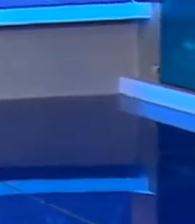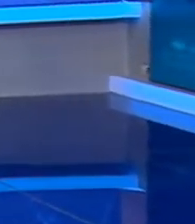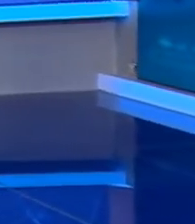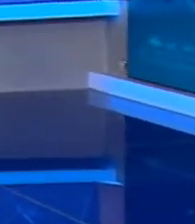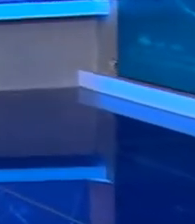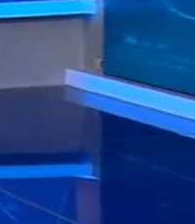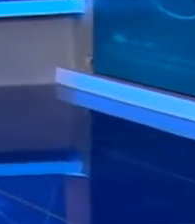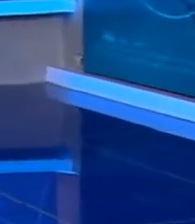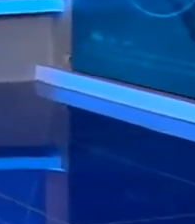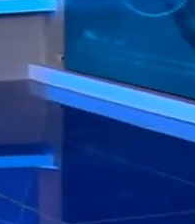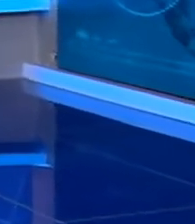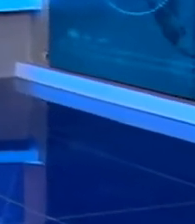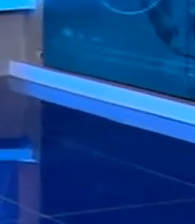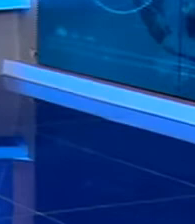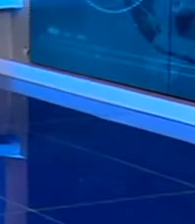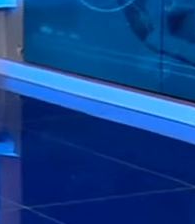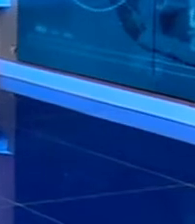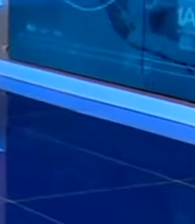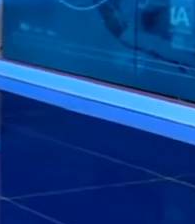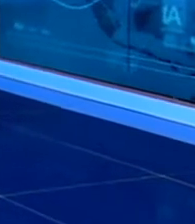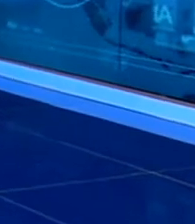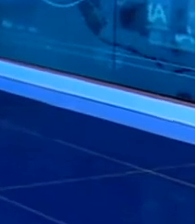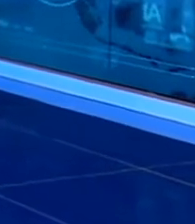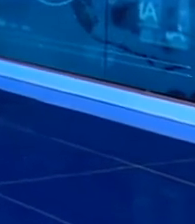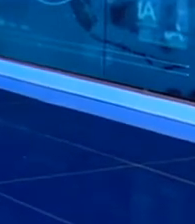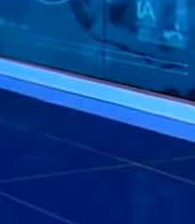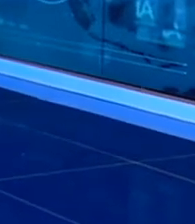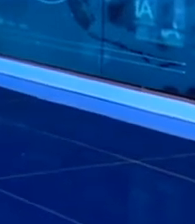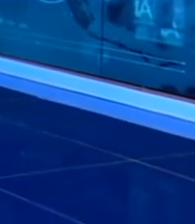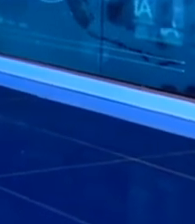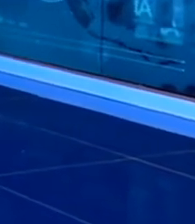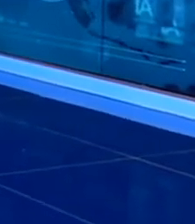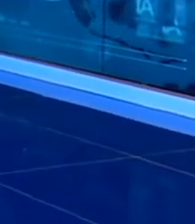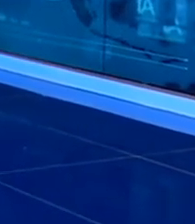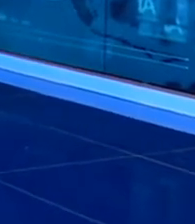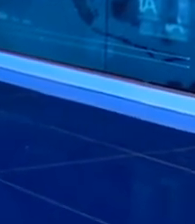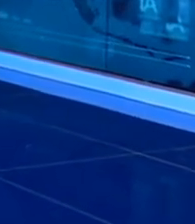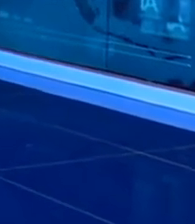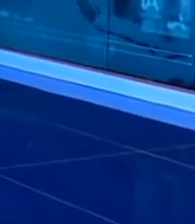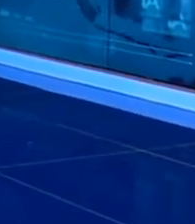Альбина. Қайырлы күн. Экраннан алыстамаңыздар. Ертеңге арналған ауа райы болжамы бірер секундтардан кейін.